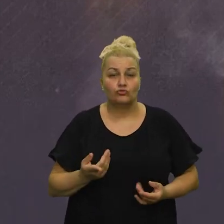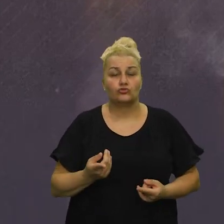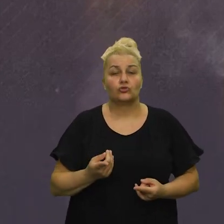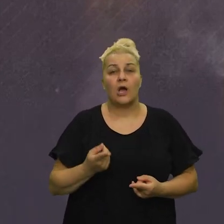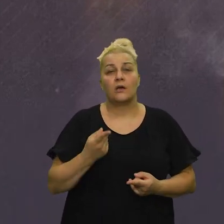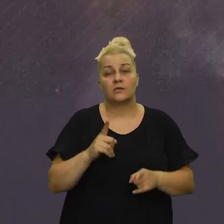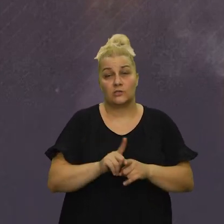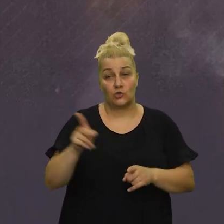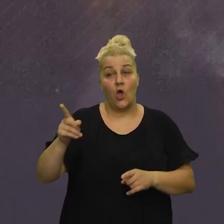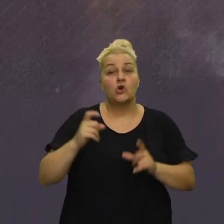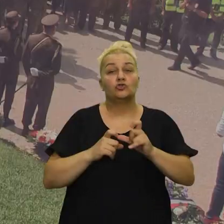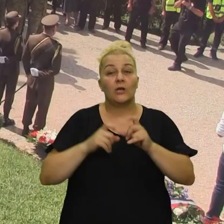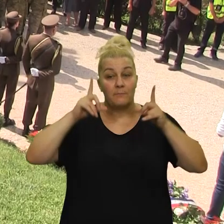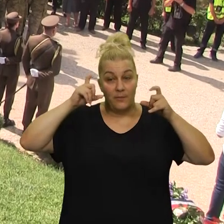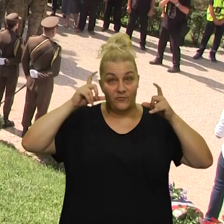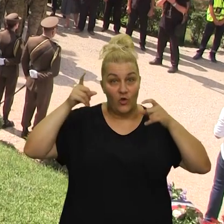je strikoman